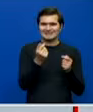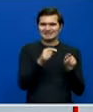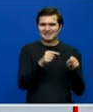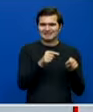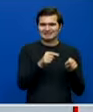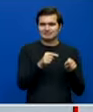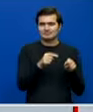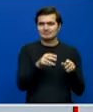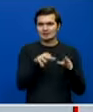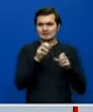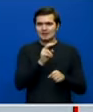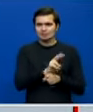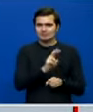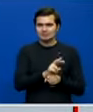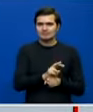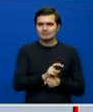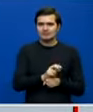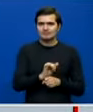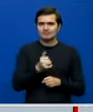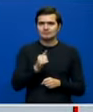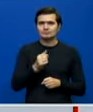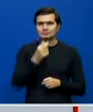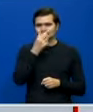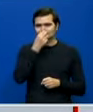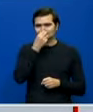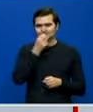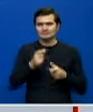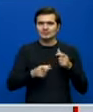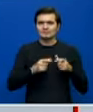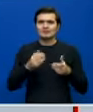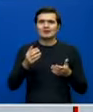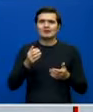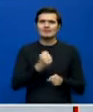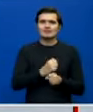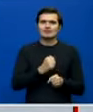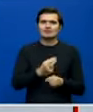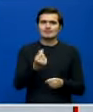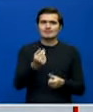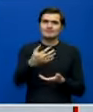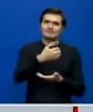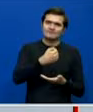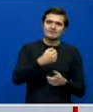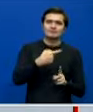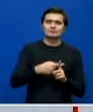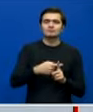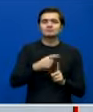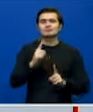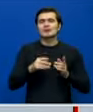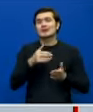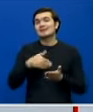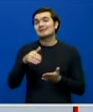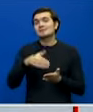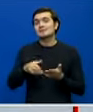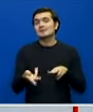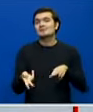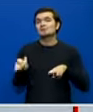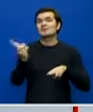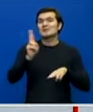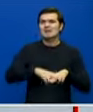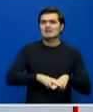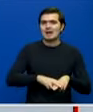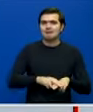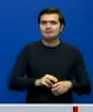asupra cărora atrage atenția, inclusiv la nerealizarea unor venituri, dar și la realizarea unor cheltuieli suplimentare sau apariția unor